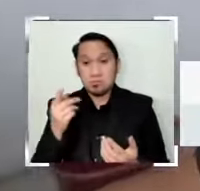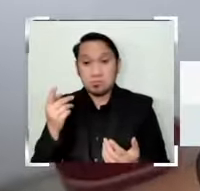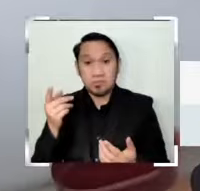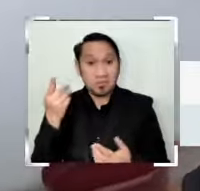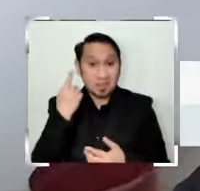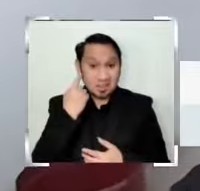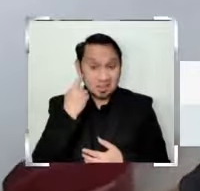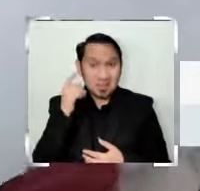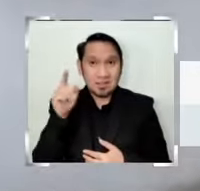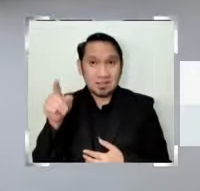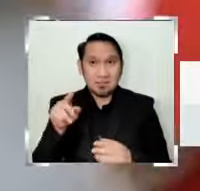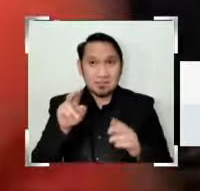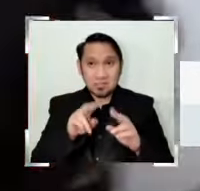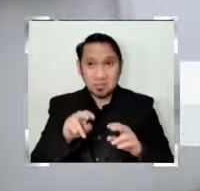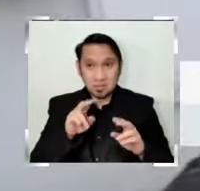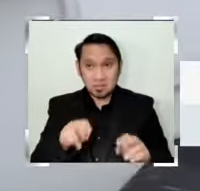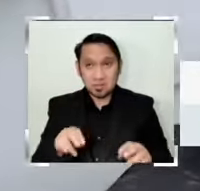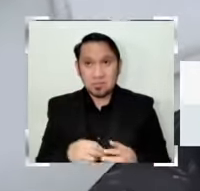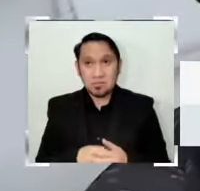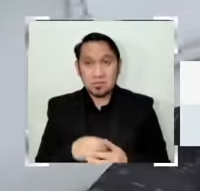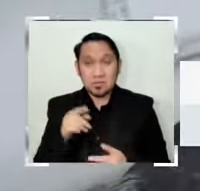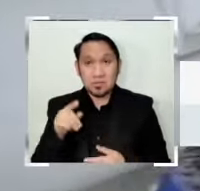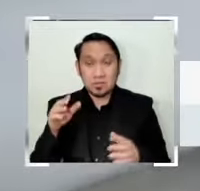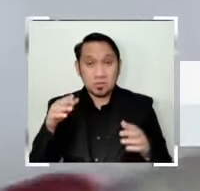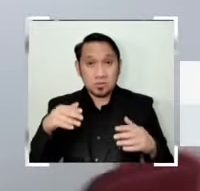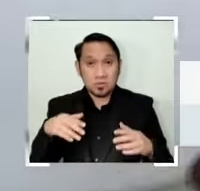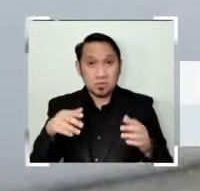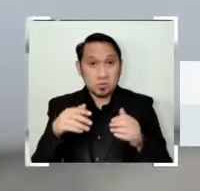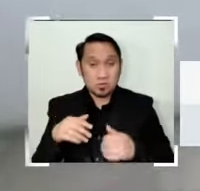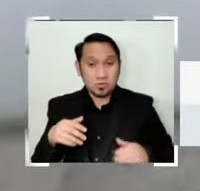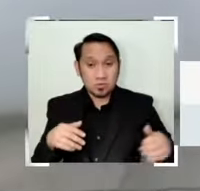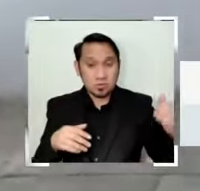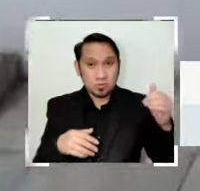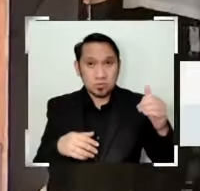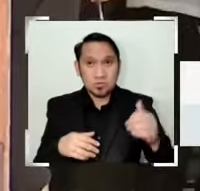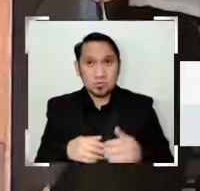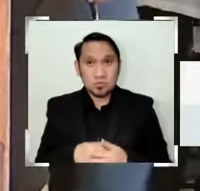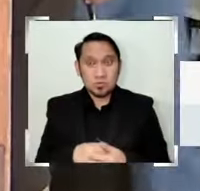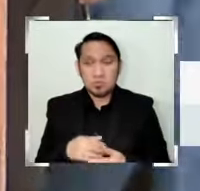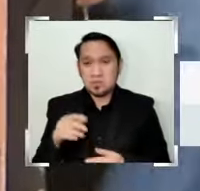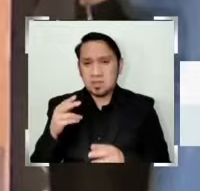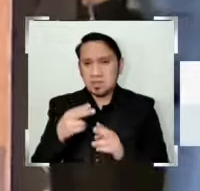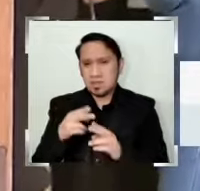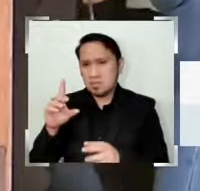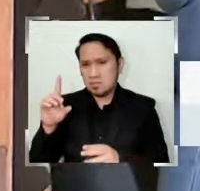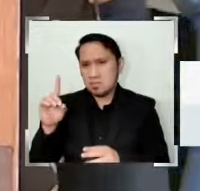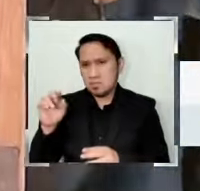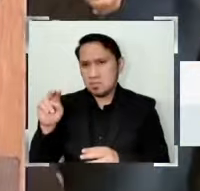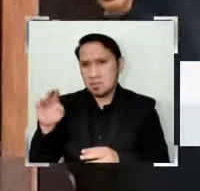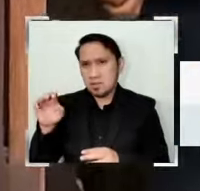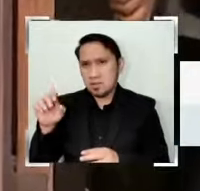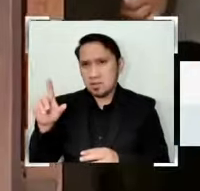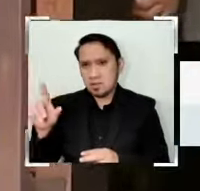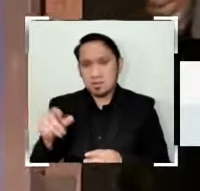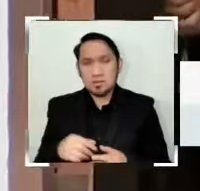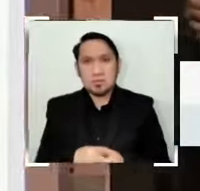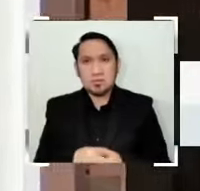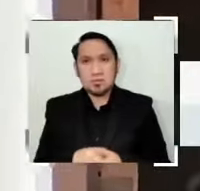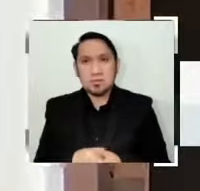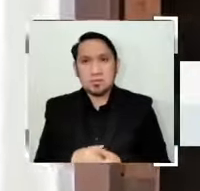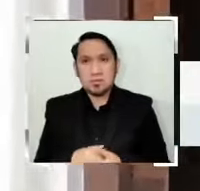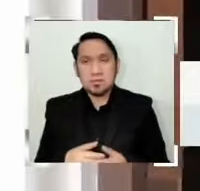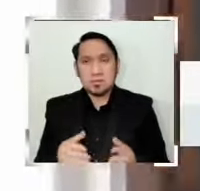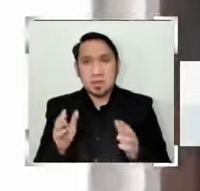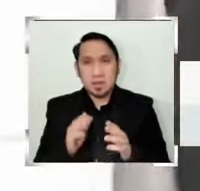ng counter affidavit ang sumukong master initiator na si Danielle Perry. Pumili ng extension para makapaghain